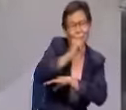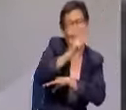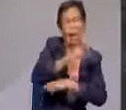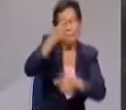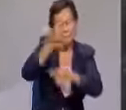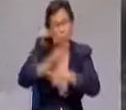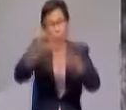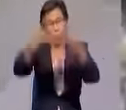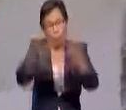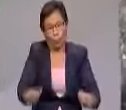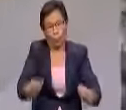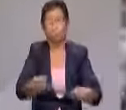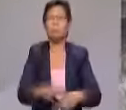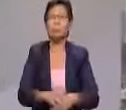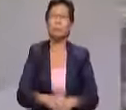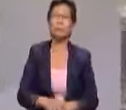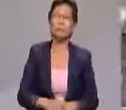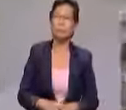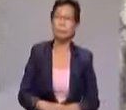terpadam.